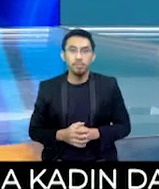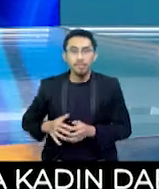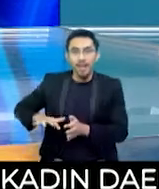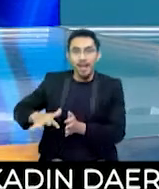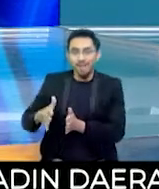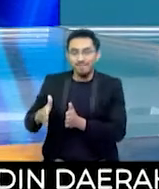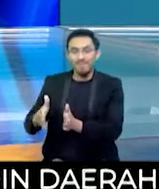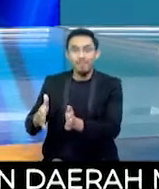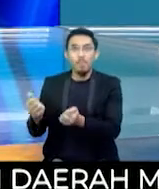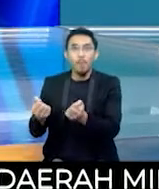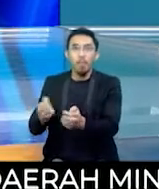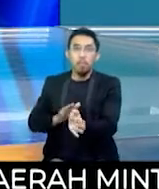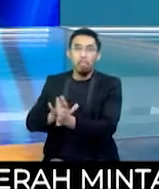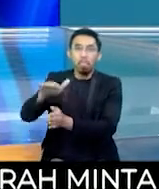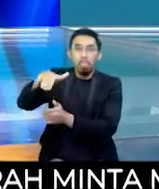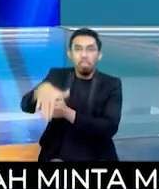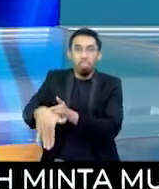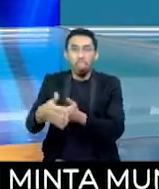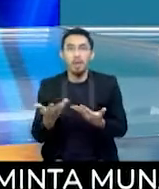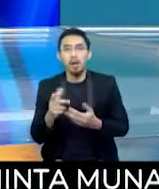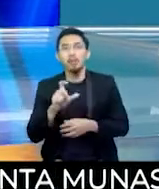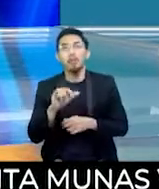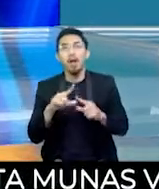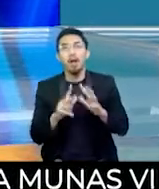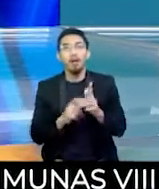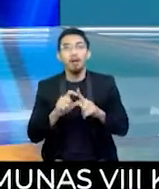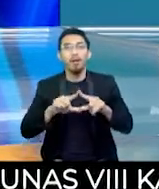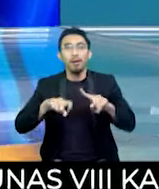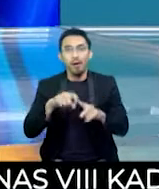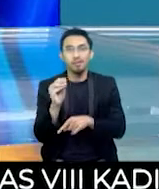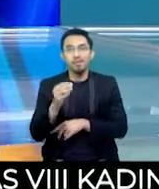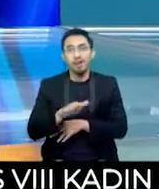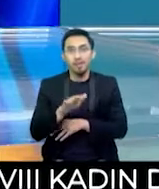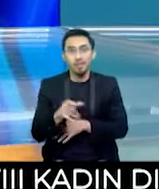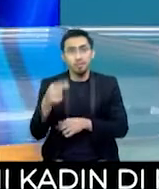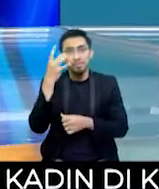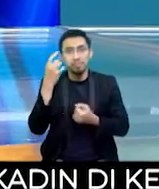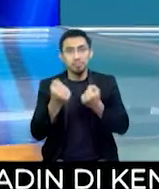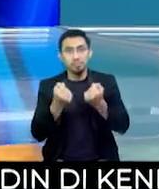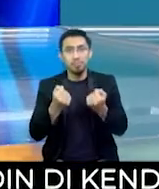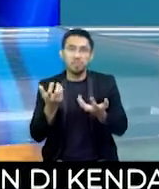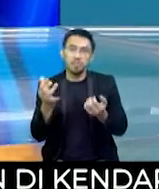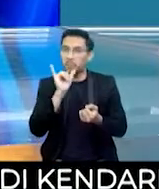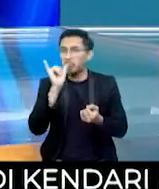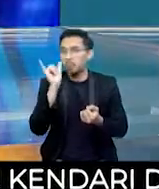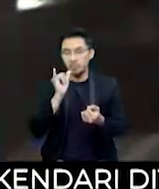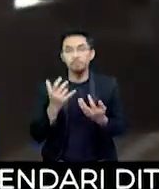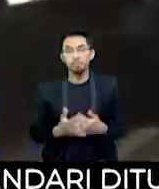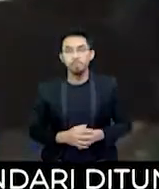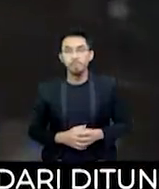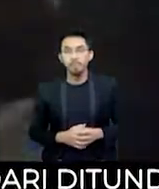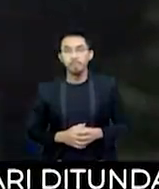Sebuah mobil tercebur ke saluran air di kawasan Cilandak, Jakarta Selatan. Diduga pengemudi mengendarai mobil dalam pengaruh minuman keras.